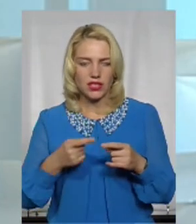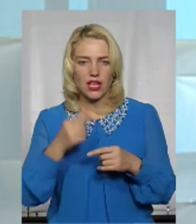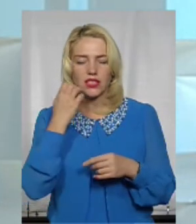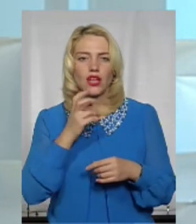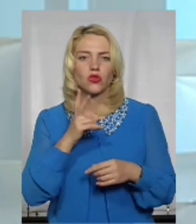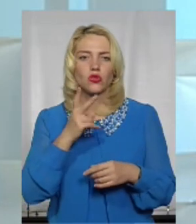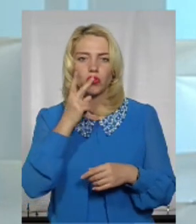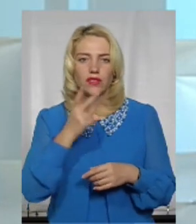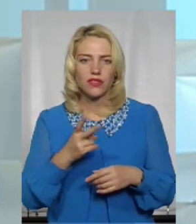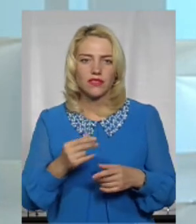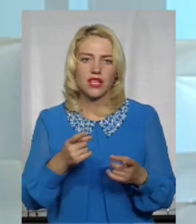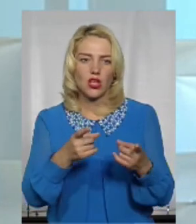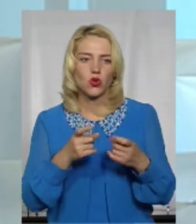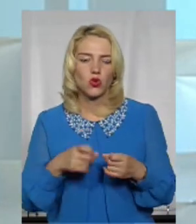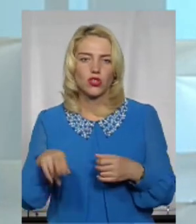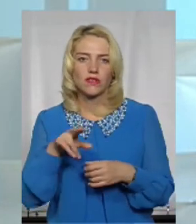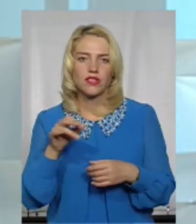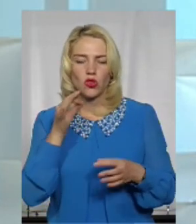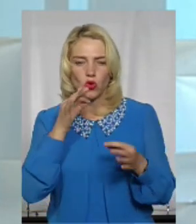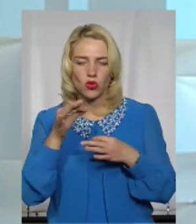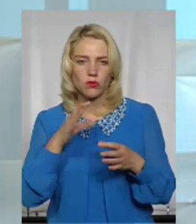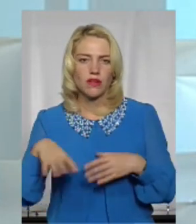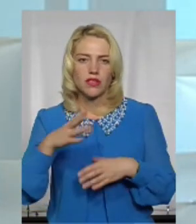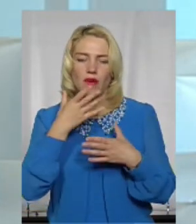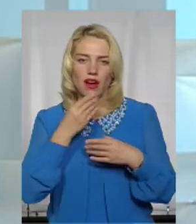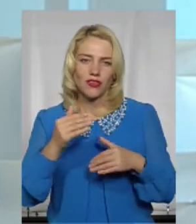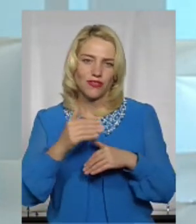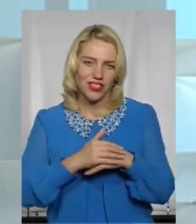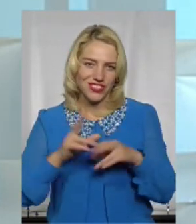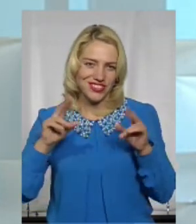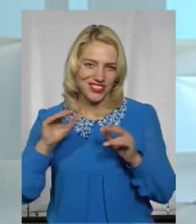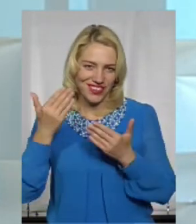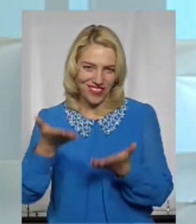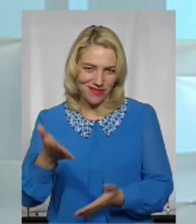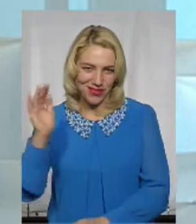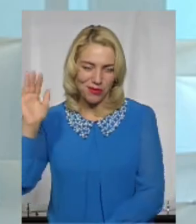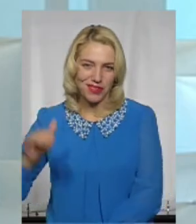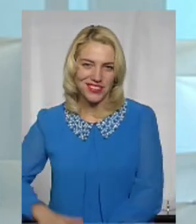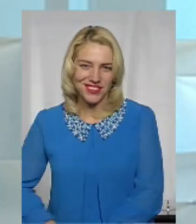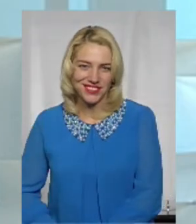дивився і долучався до розмови. Усім гарного вечора. Нехай щастить.